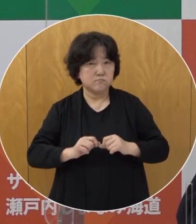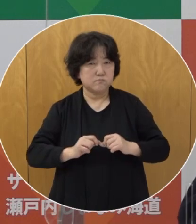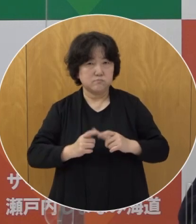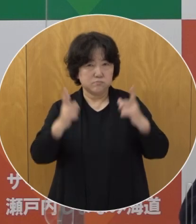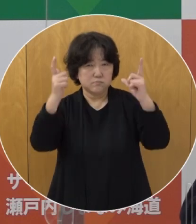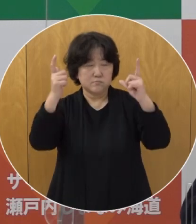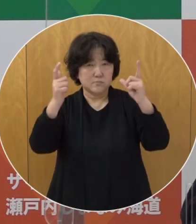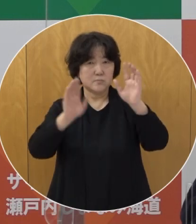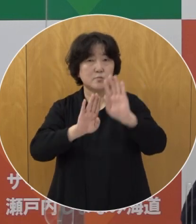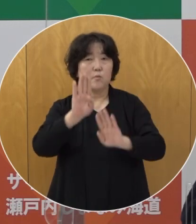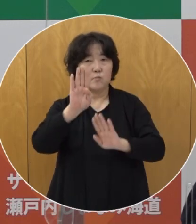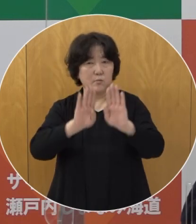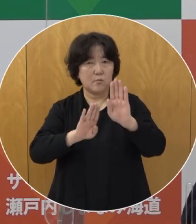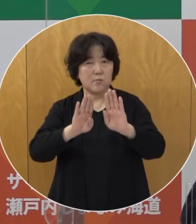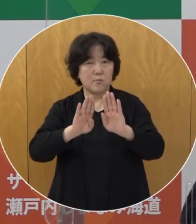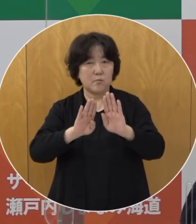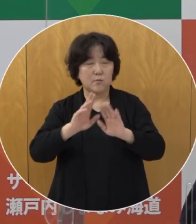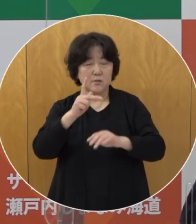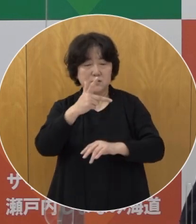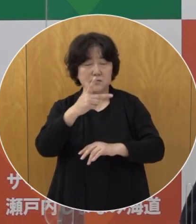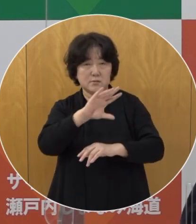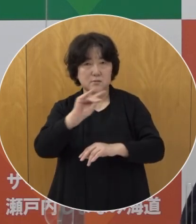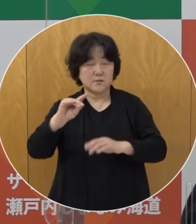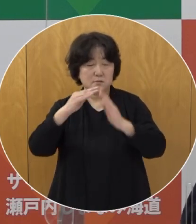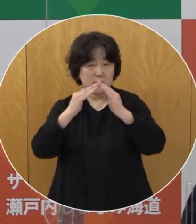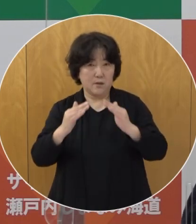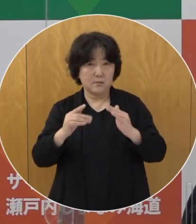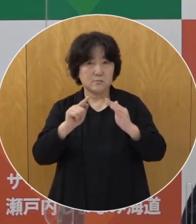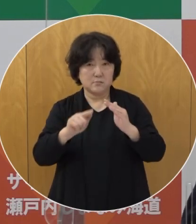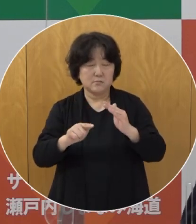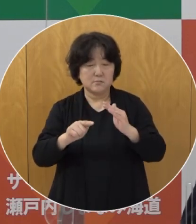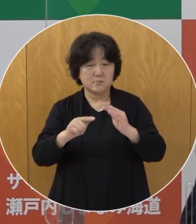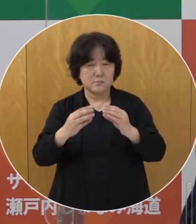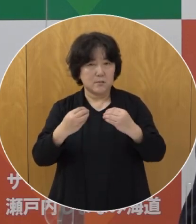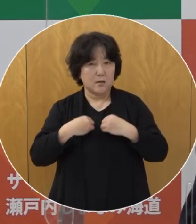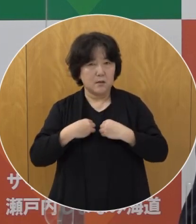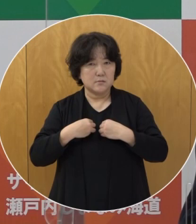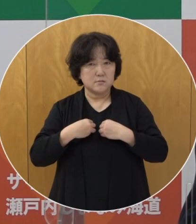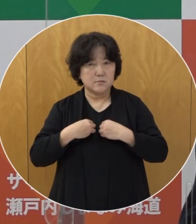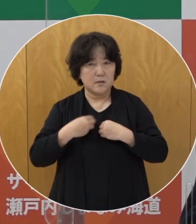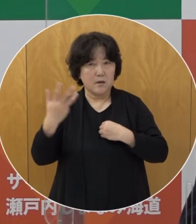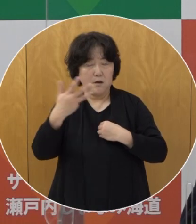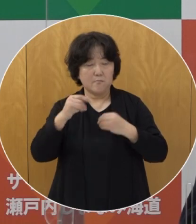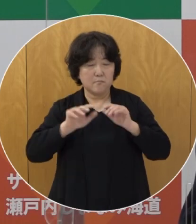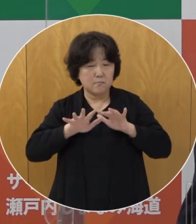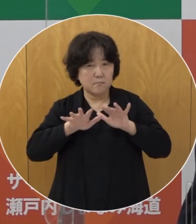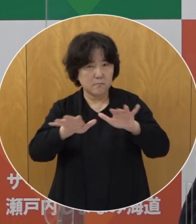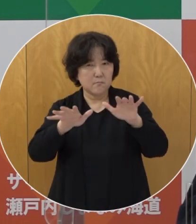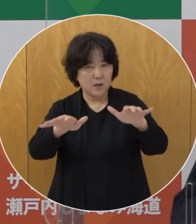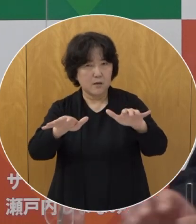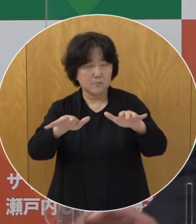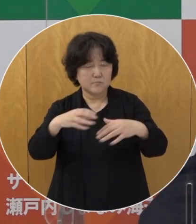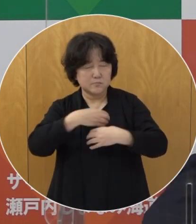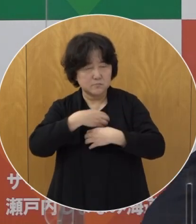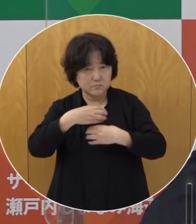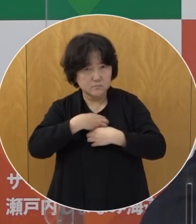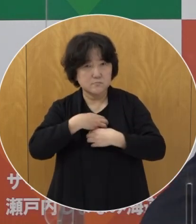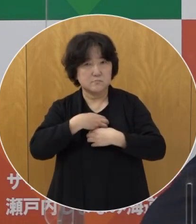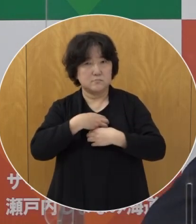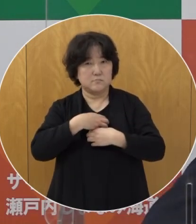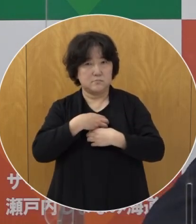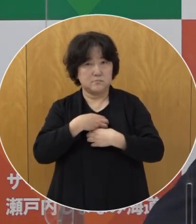向にあり、全国知事会ではすでに感染の第8波に入っているとの認識が示